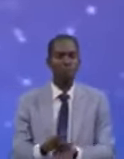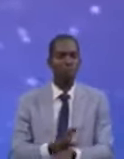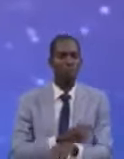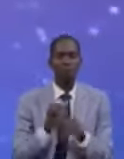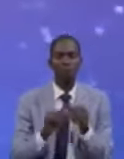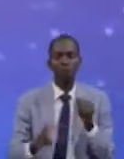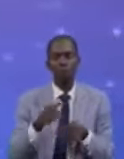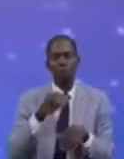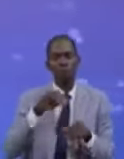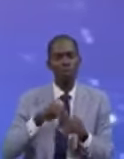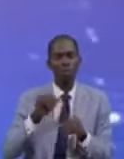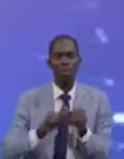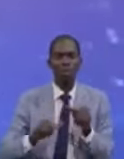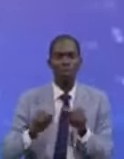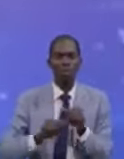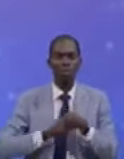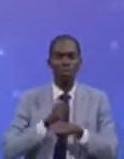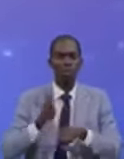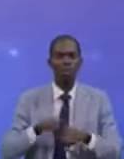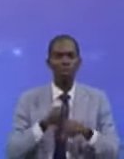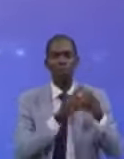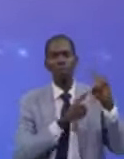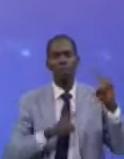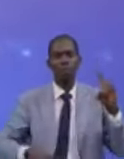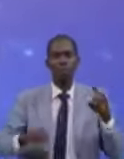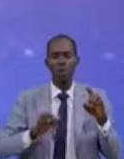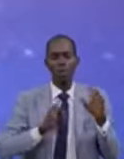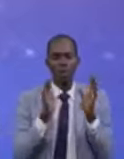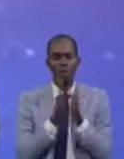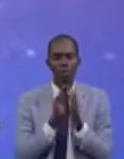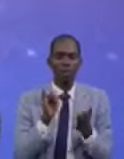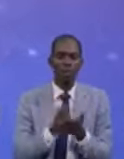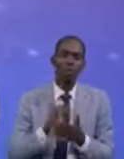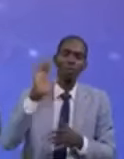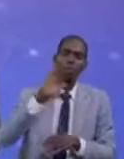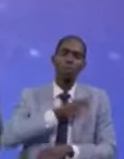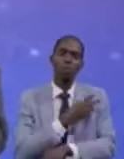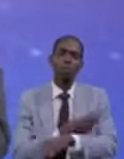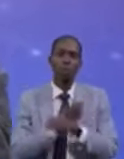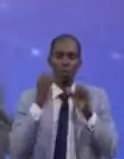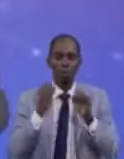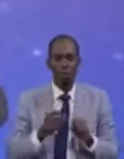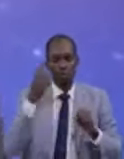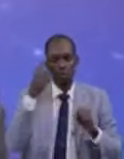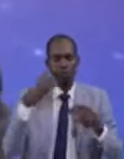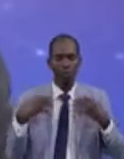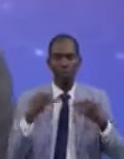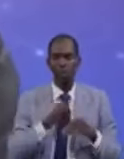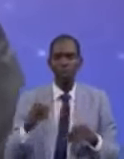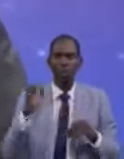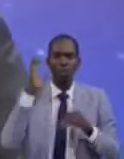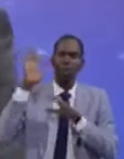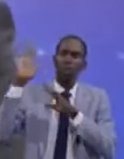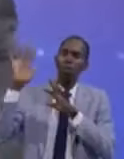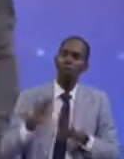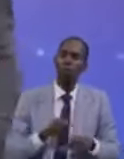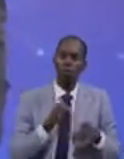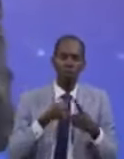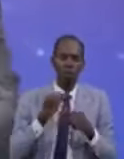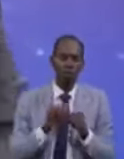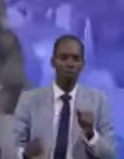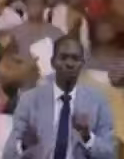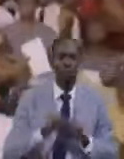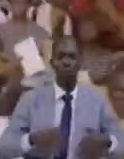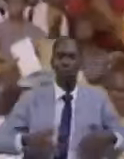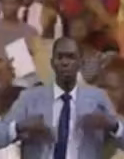nation je prie Seigneur que ta grande puissance pour la guérison coule dans chaque vie maintenant au nom